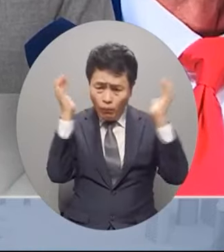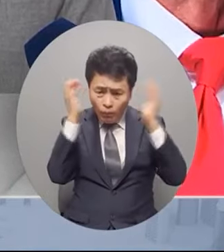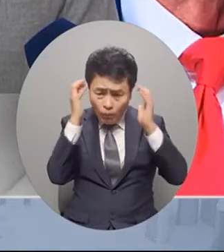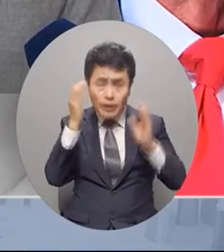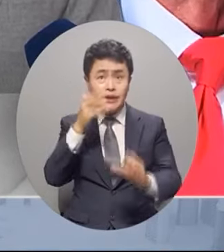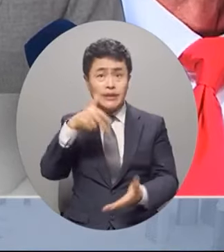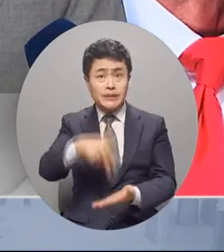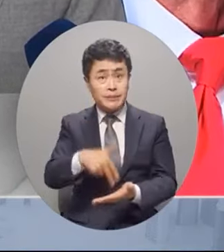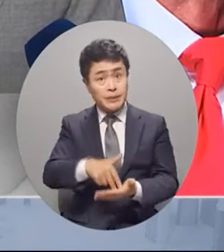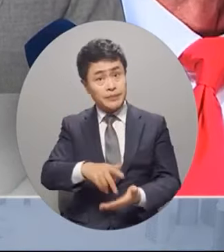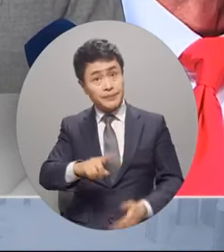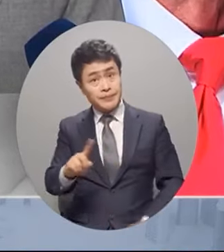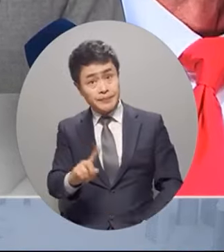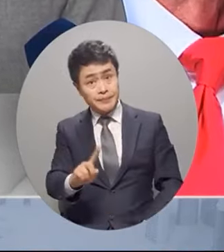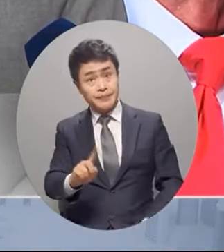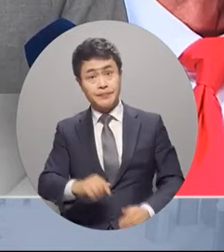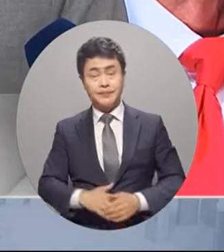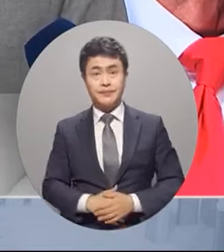같은데